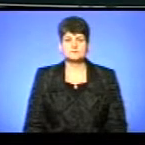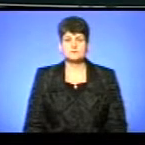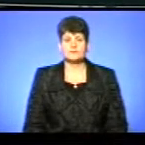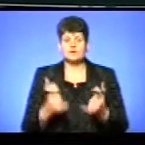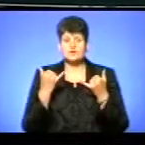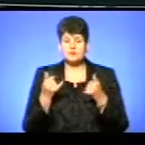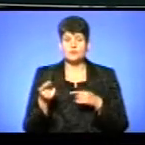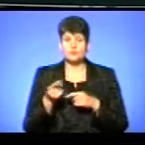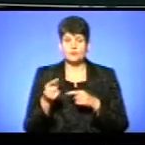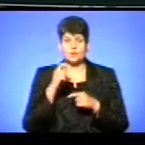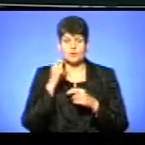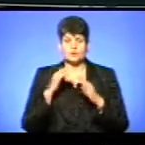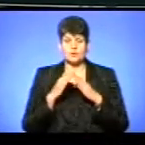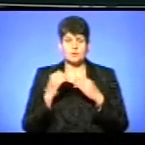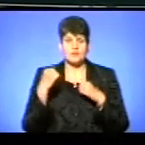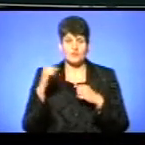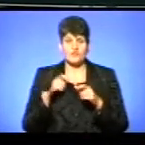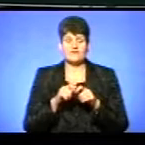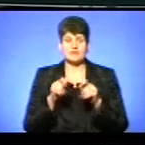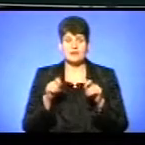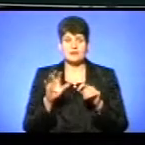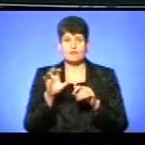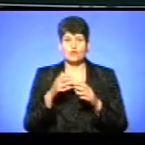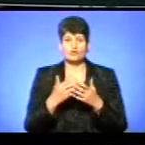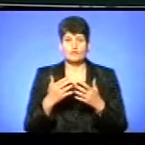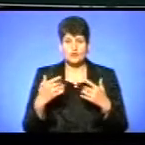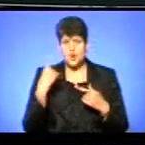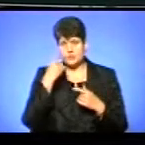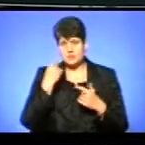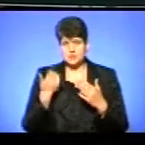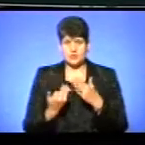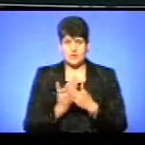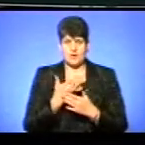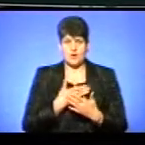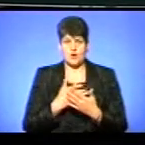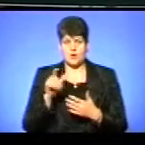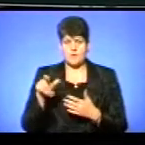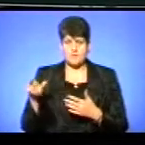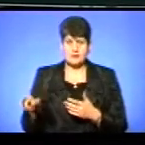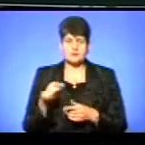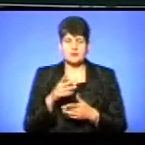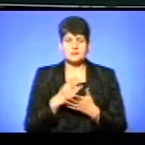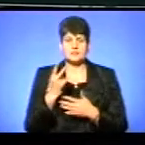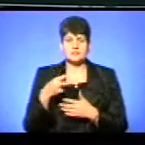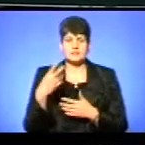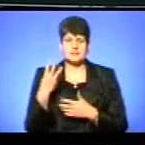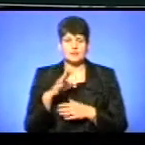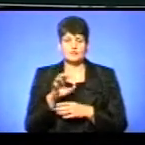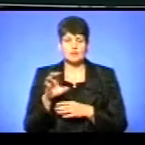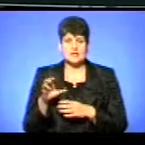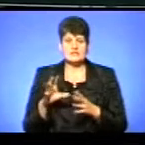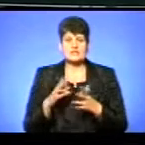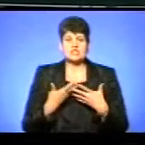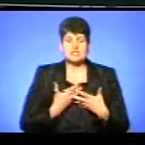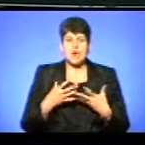Сьогодні у Тернополі в Українському домі «Перемога» відкрили фотовиставку «Обличчя нових громад». В експозиції 23 світлини із життя об'єднаних